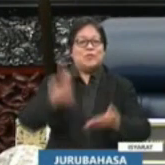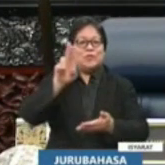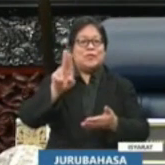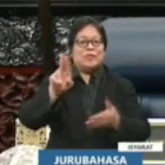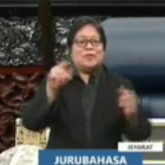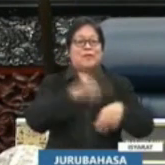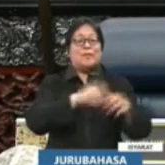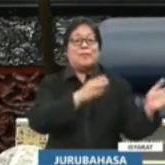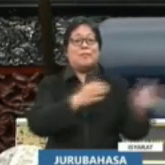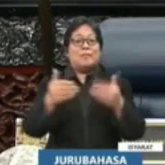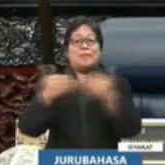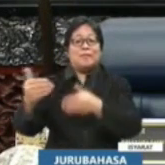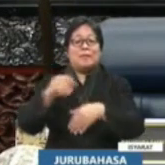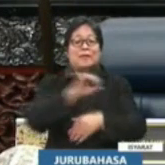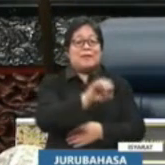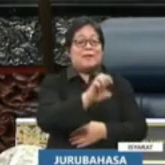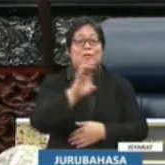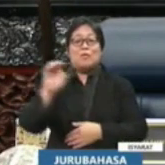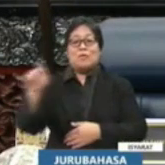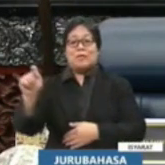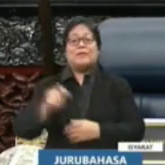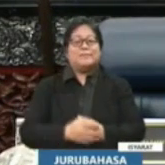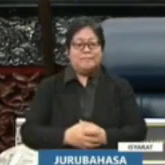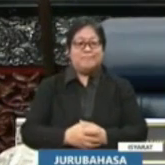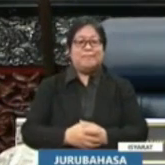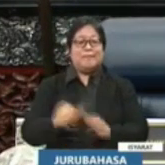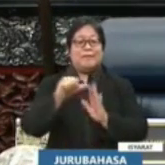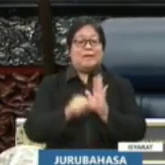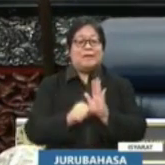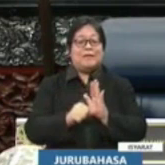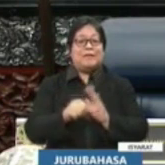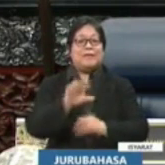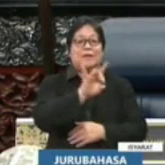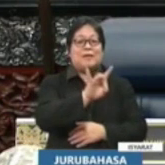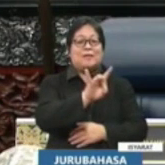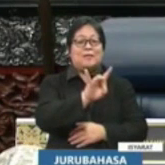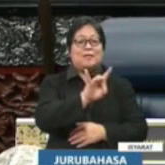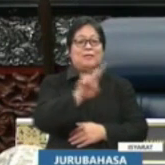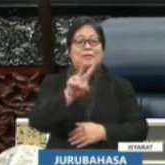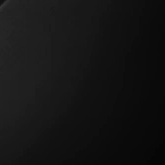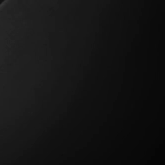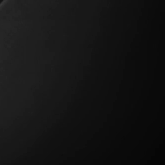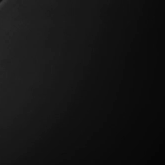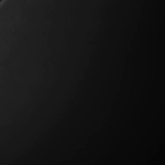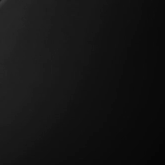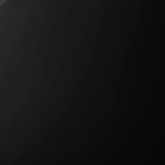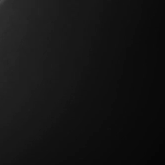Tempoh Lanjutan Masa ataupun EOT ke dalam Akta 6829.